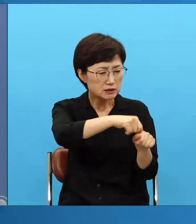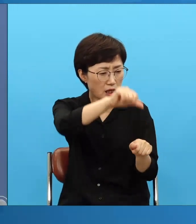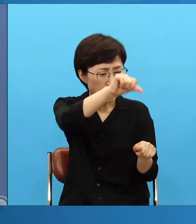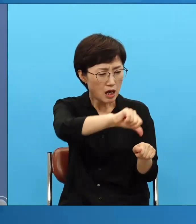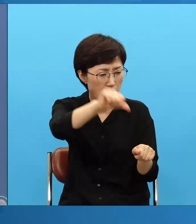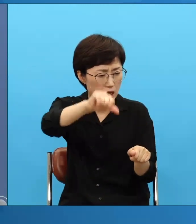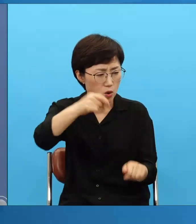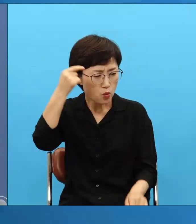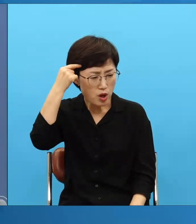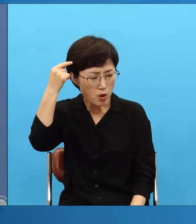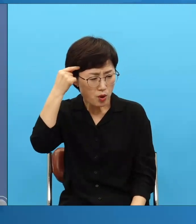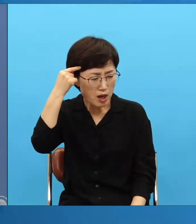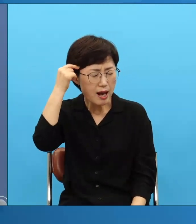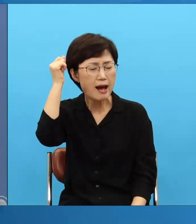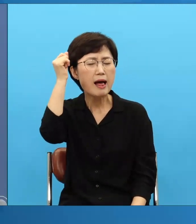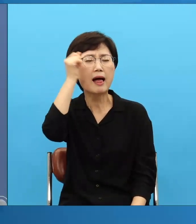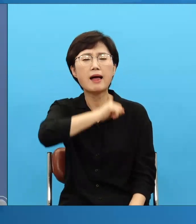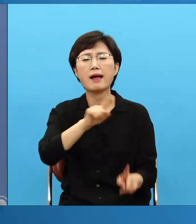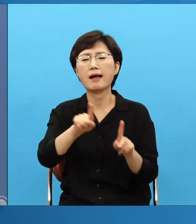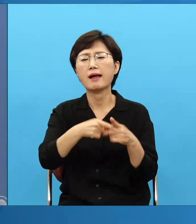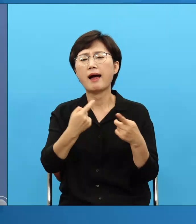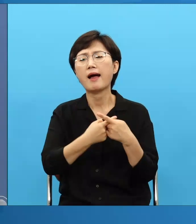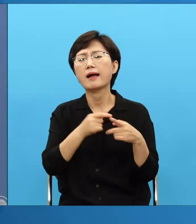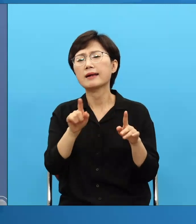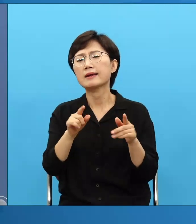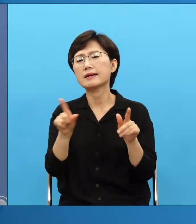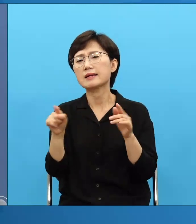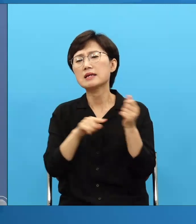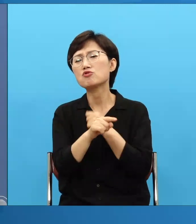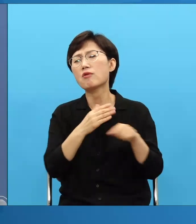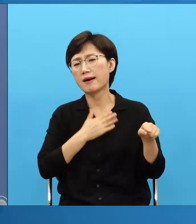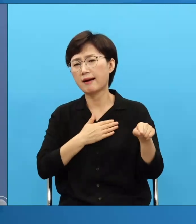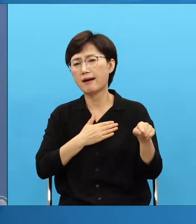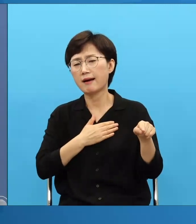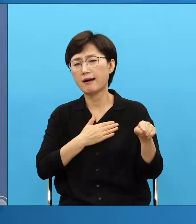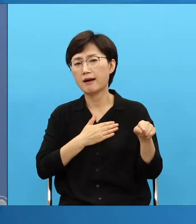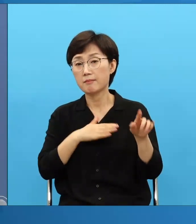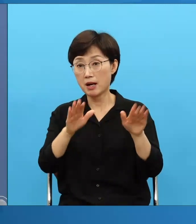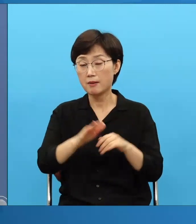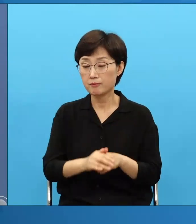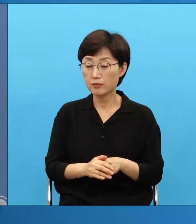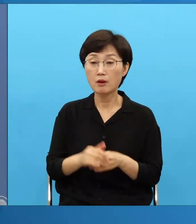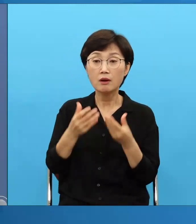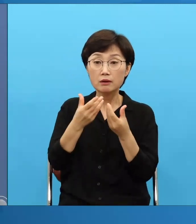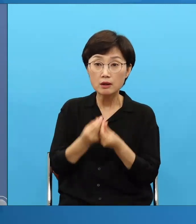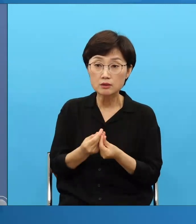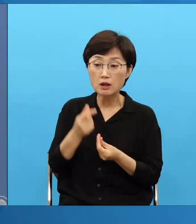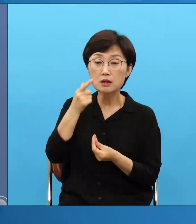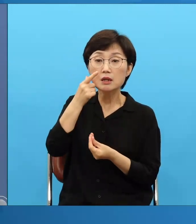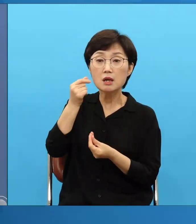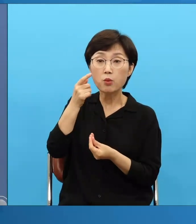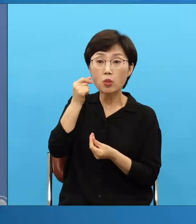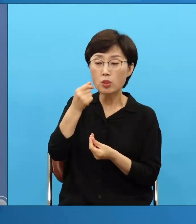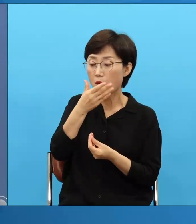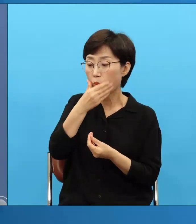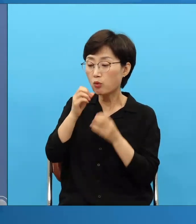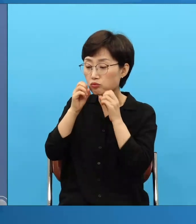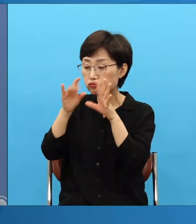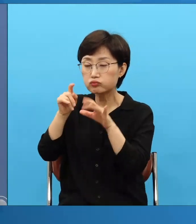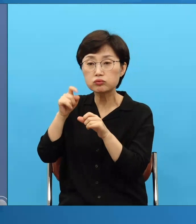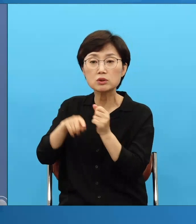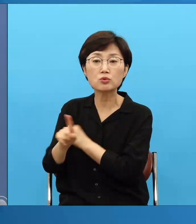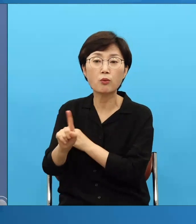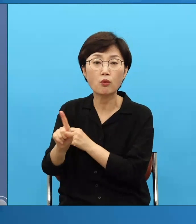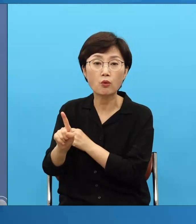왕들은 몰라요. Now, you need to know this. Even kings did not 왜 know 우리 this. 일본에 복음합니까? 일본의 수상이 일본의 재앙 왜 하는지 모르잖아요. Now, why do we have to share the